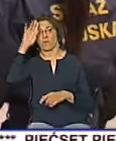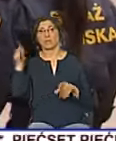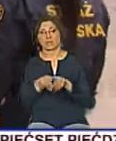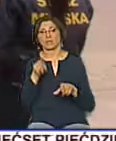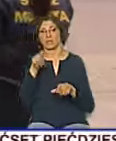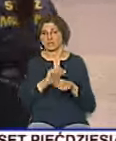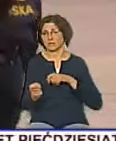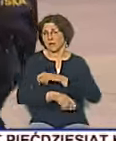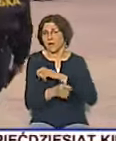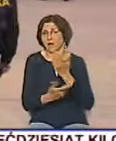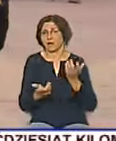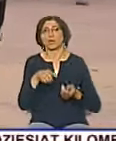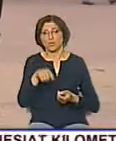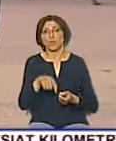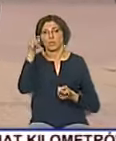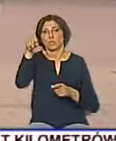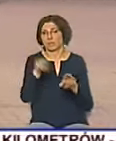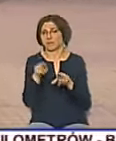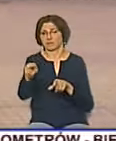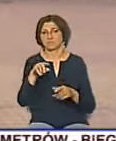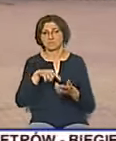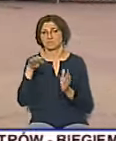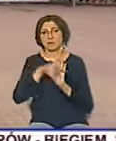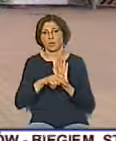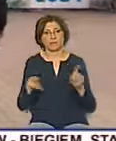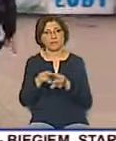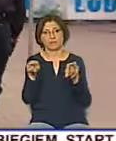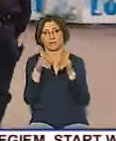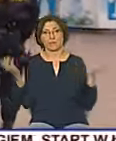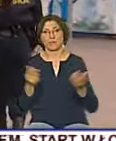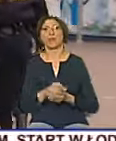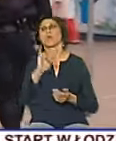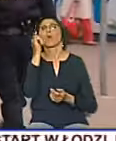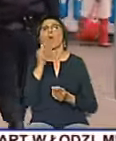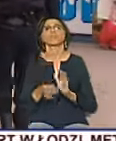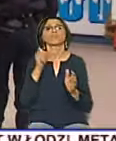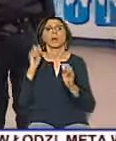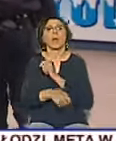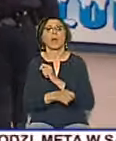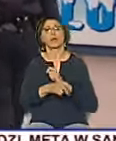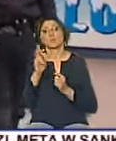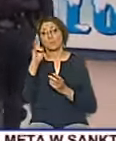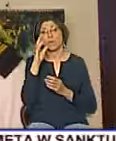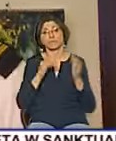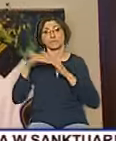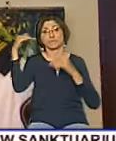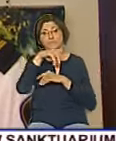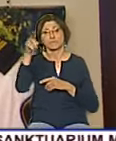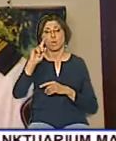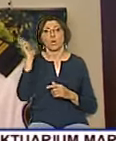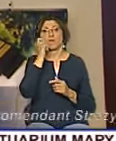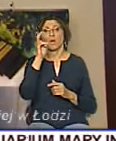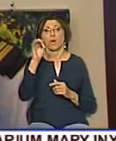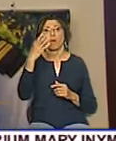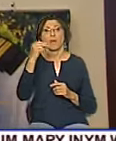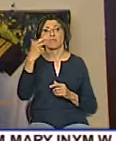muszą liczyć się z konsekwencjami i tu i tu procedury są takie same takie konsekwencje wyciąga oczywiście przełożonym strażników jest komendant w